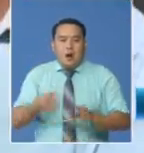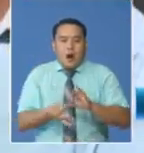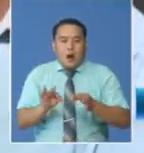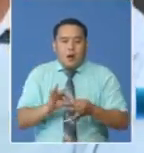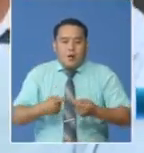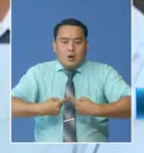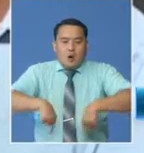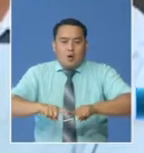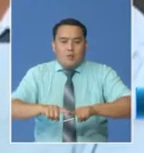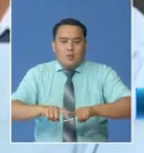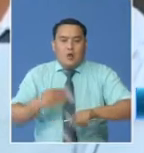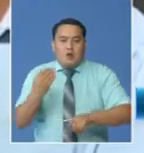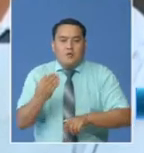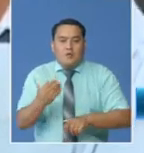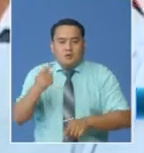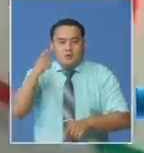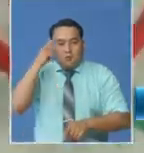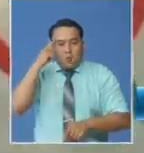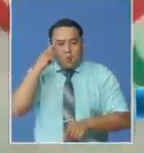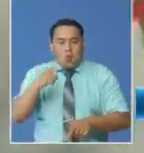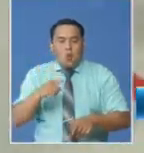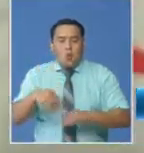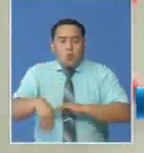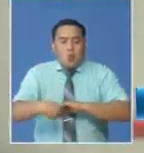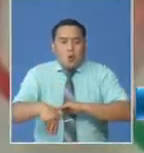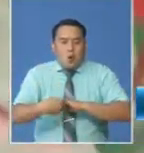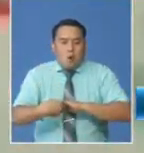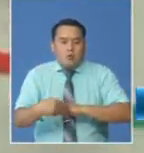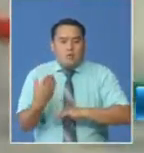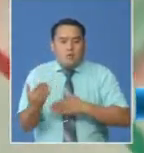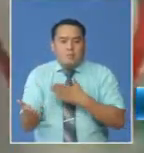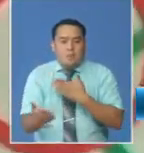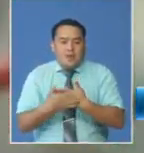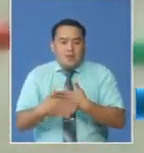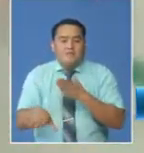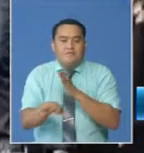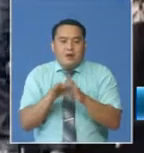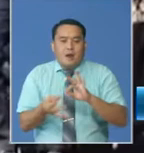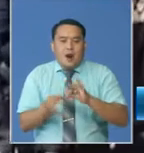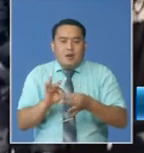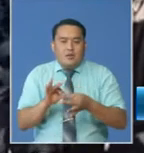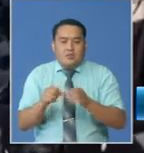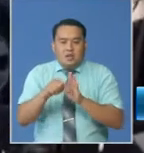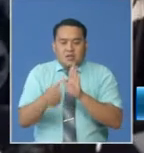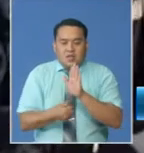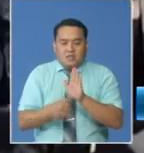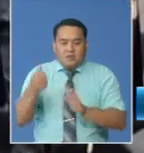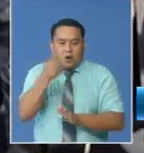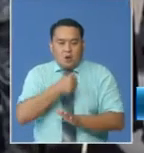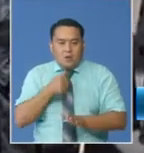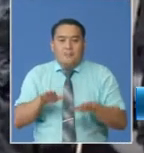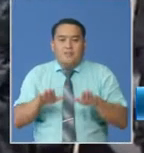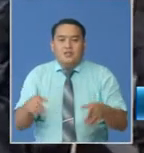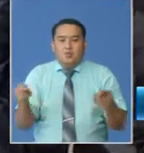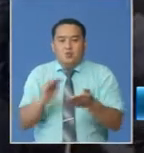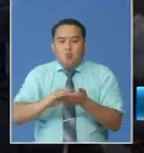комитета Артура Нузмана. Его подозревают в подкупе чиновников МОК перед выборами столицы Олимпиады 2016. Местные СМИ